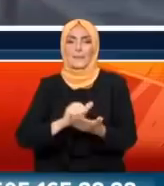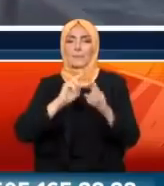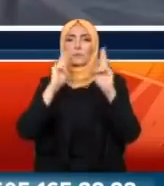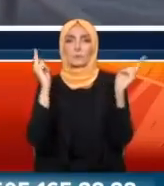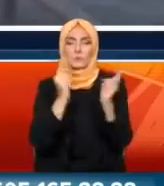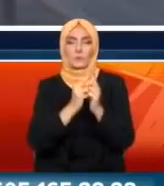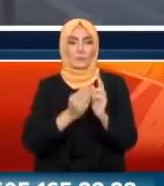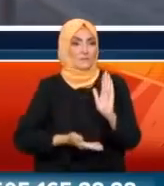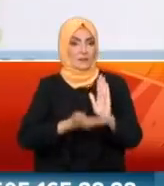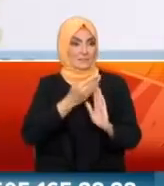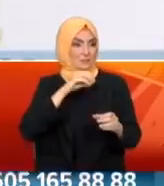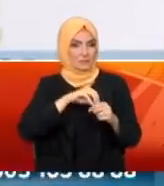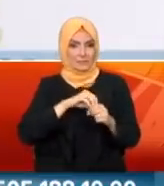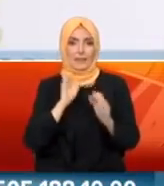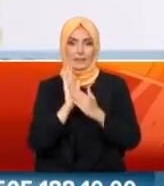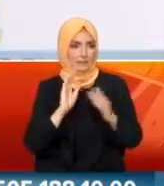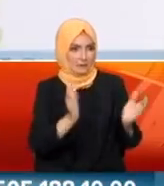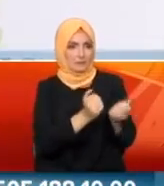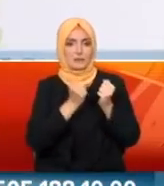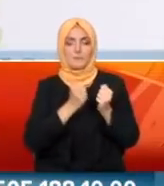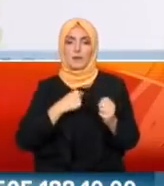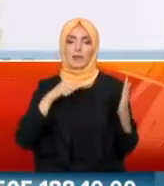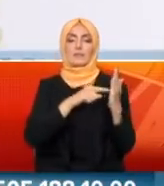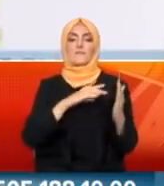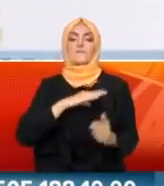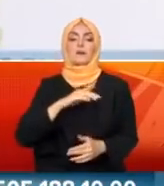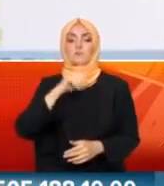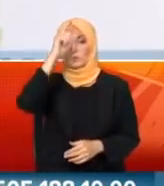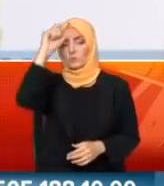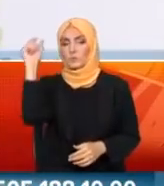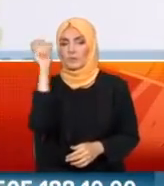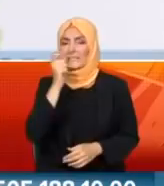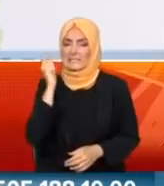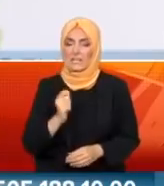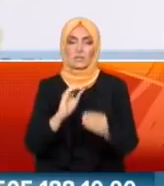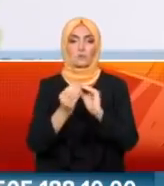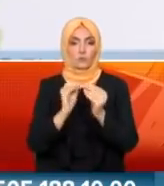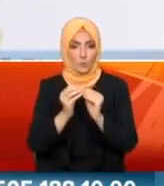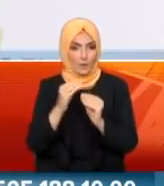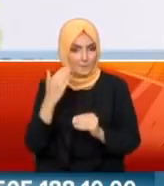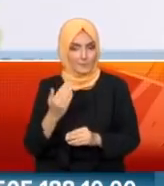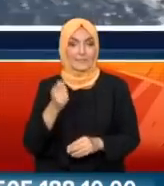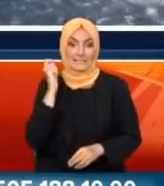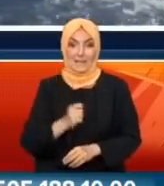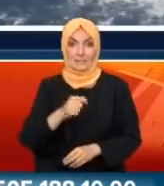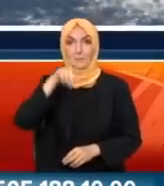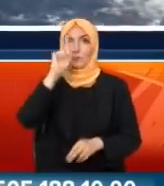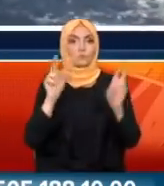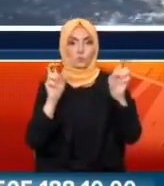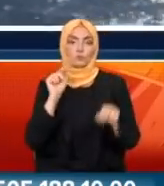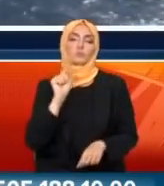seviyede elde etmeye odaklandık. Türkiye'nin gerçek sorunları ve gerçek gündemi budur.